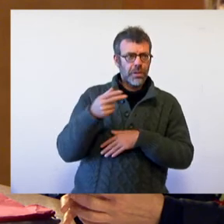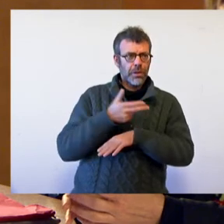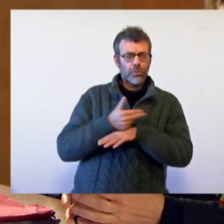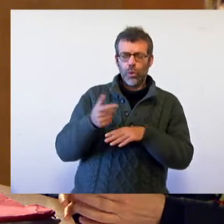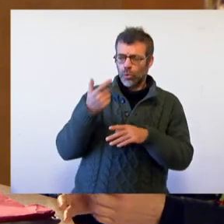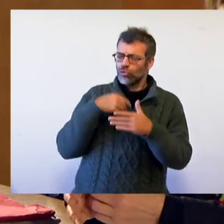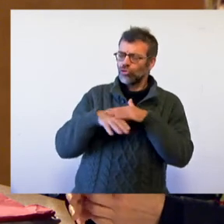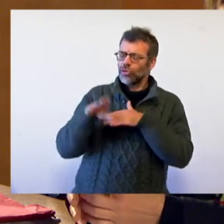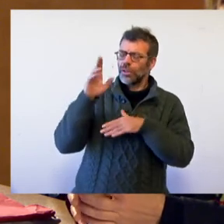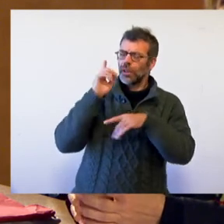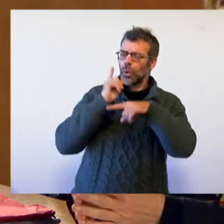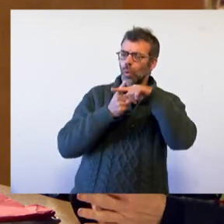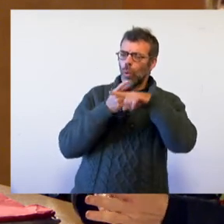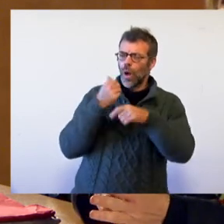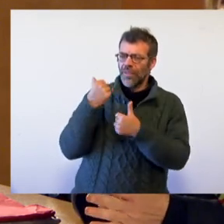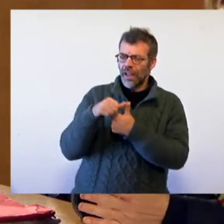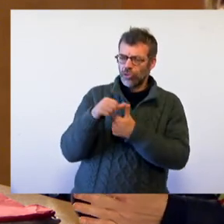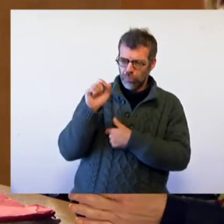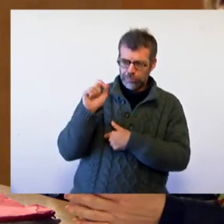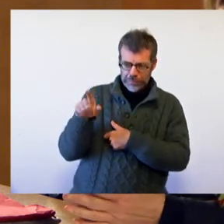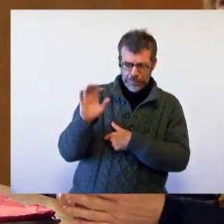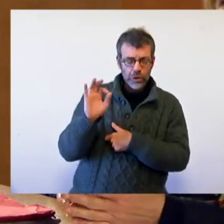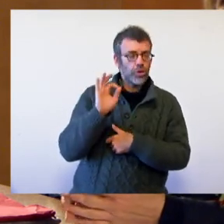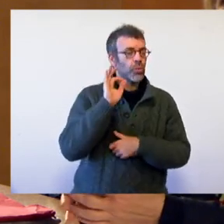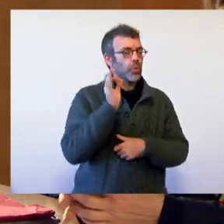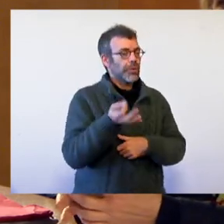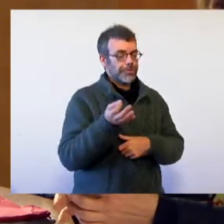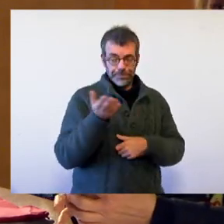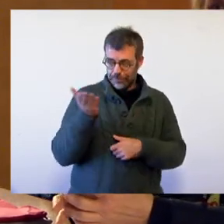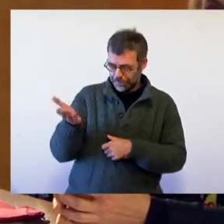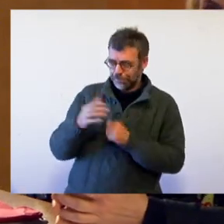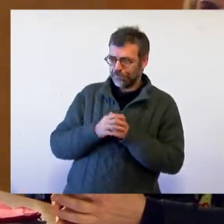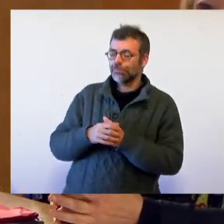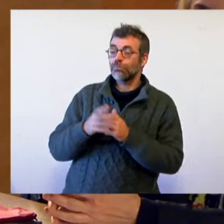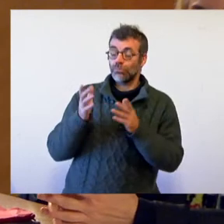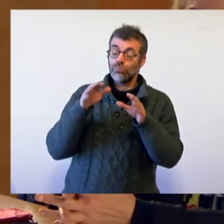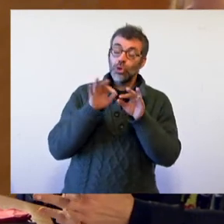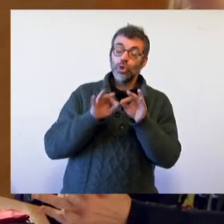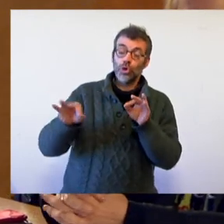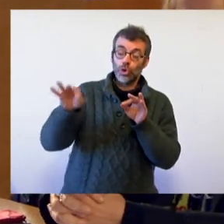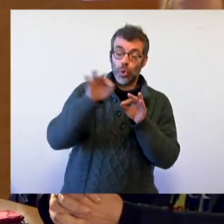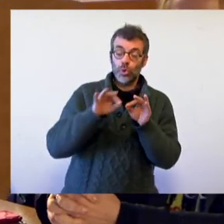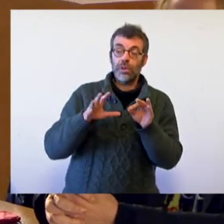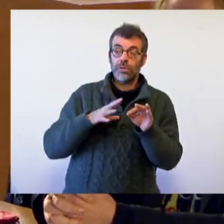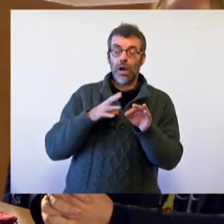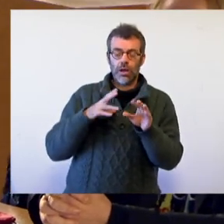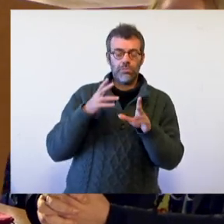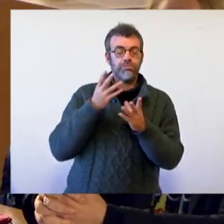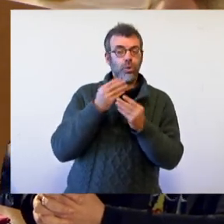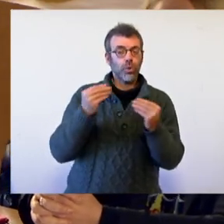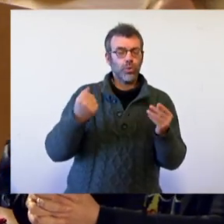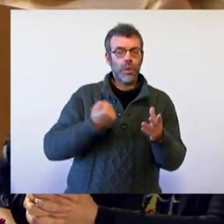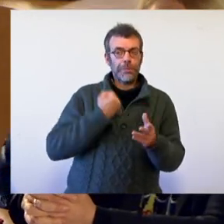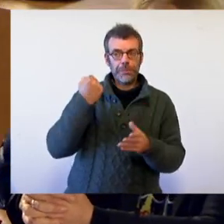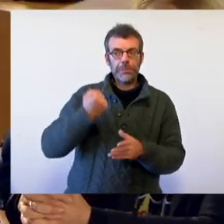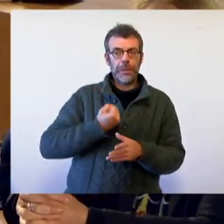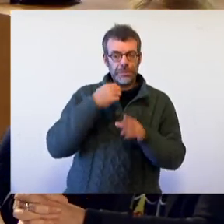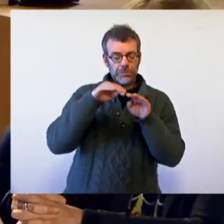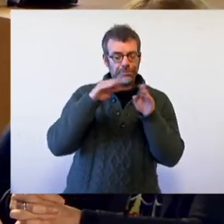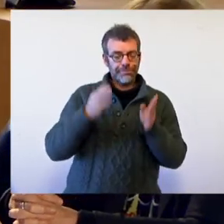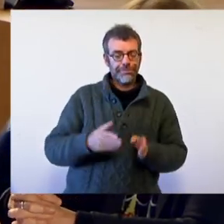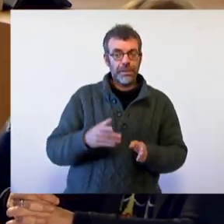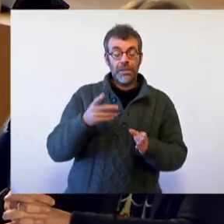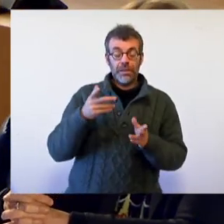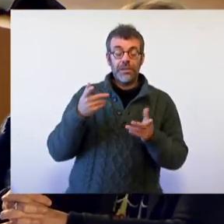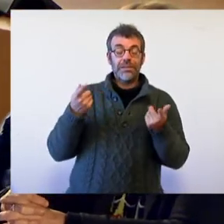Croix-d'Argent ? C'est ça. Donc là, on est dans une zone, effectivement, où il y a eu de très nombreuses dégradations. qui coûte